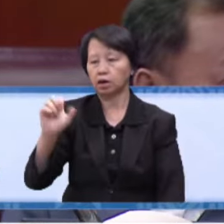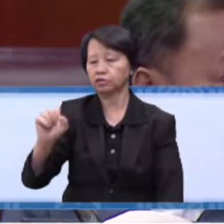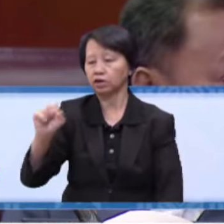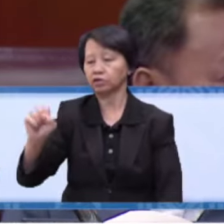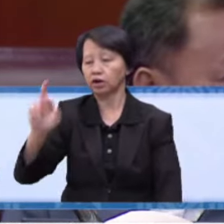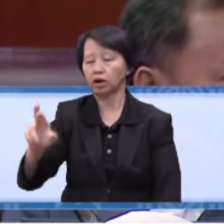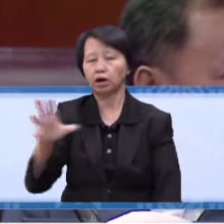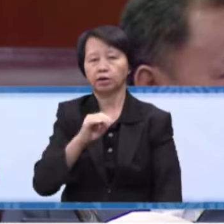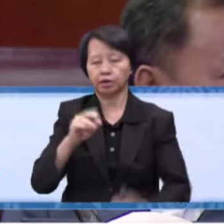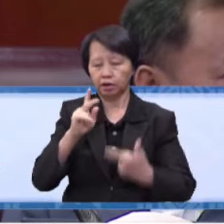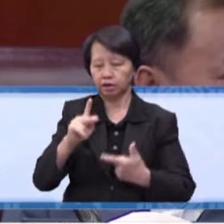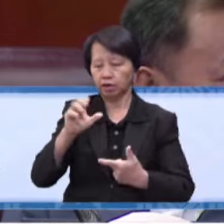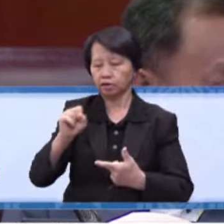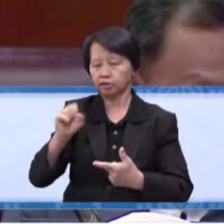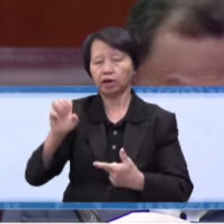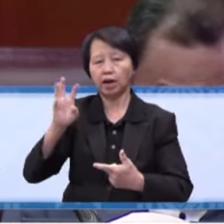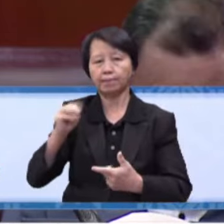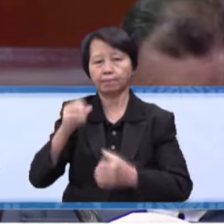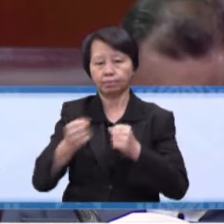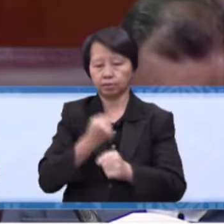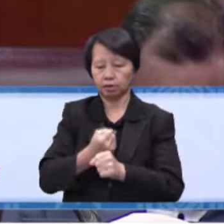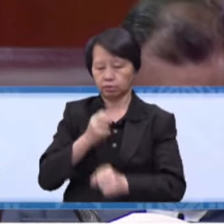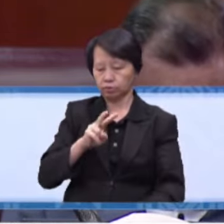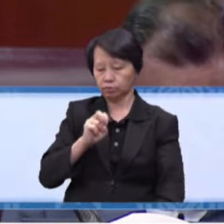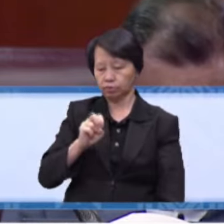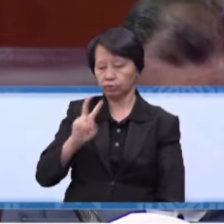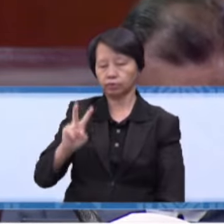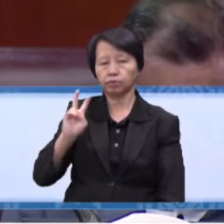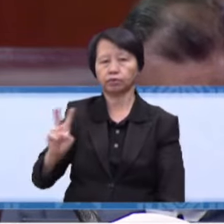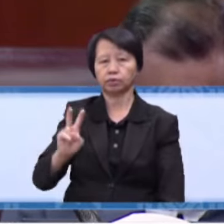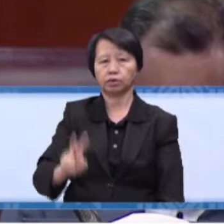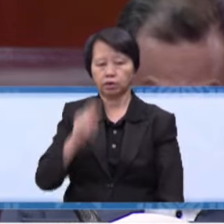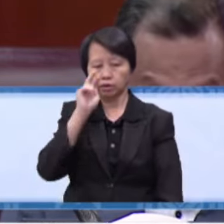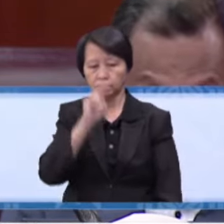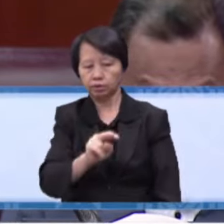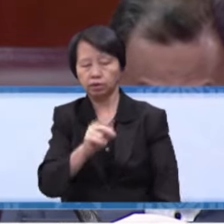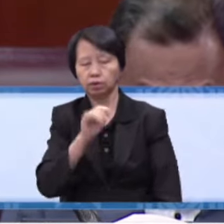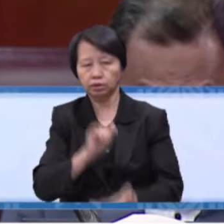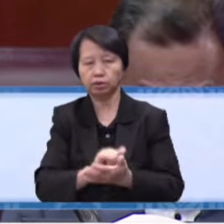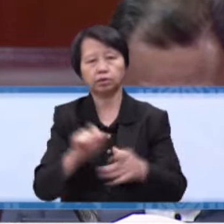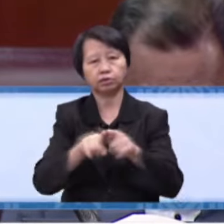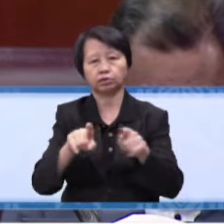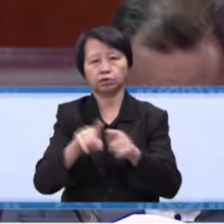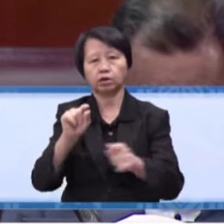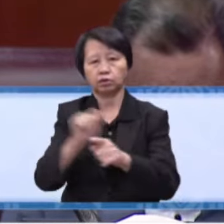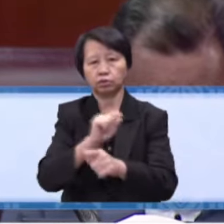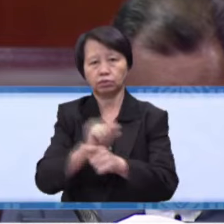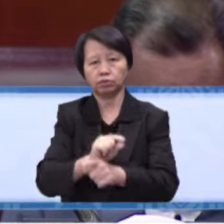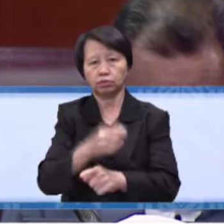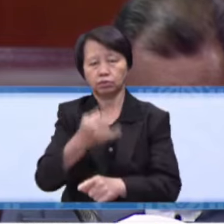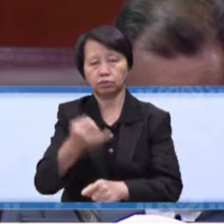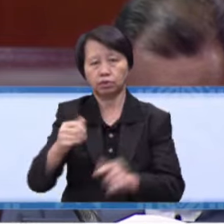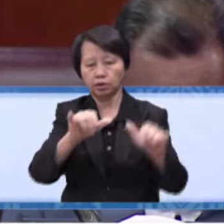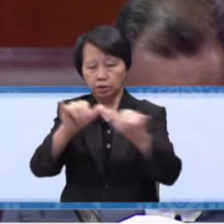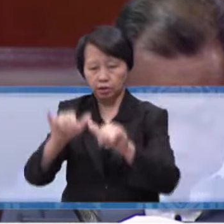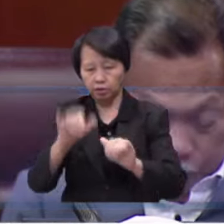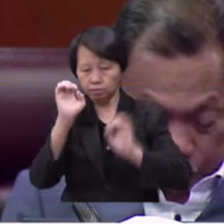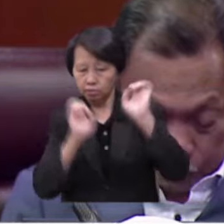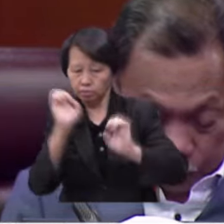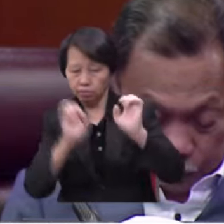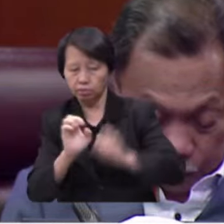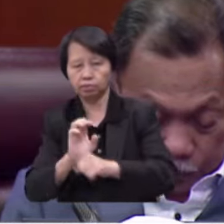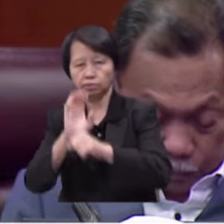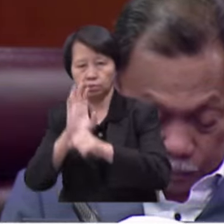dan qssm pada tahun 2022 tinjauan tersebut turut menggunakan instrumen standar penilaian